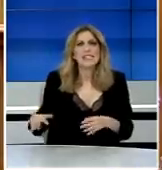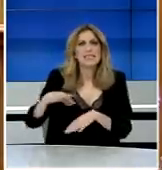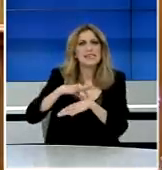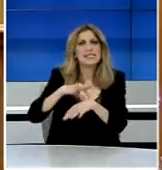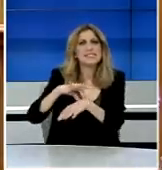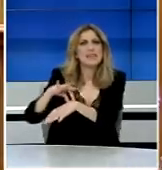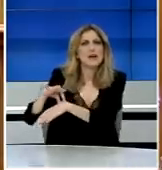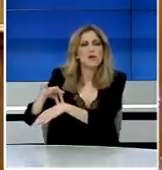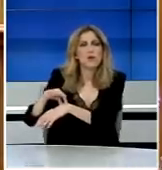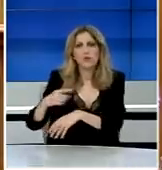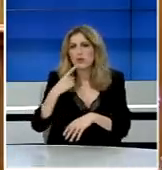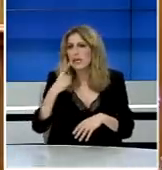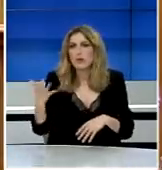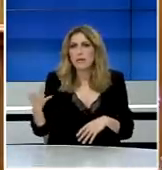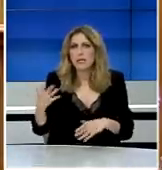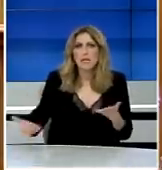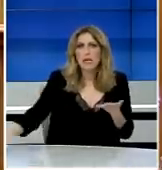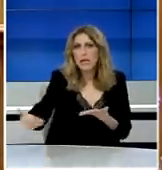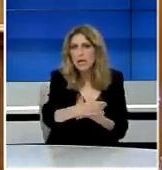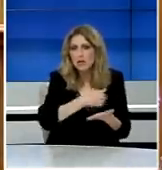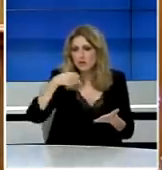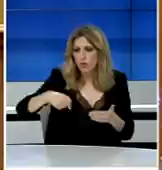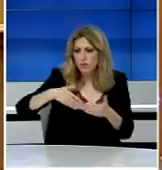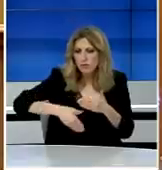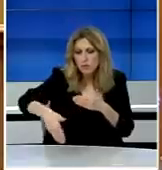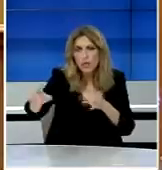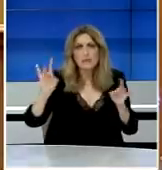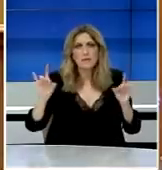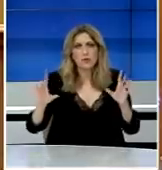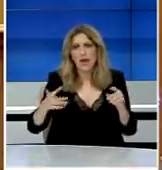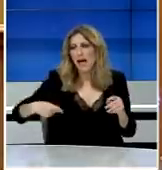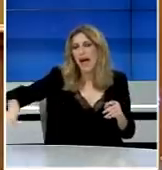είχαν εισόδημα, τον Οκτώβριο του 19. Για την εποχική εργαζόμενη.